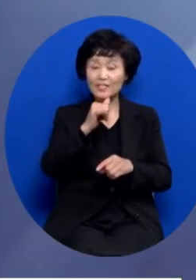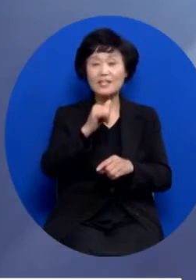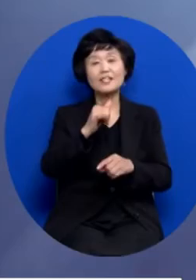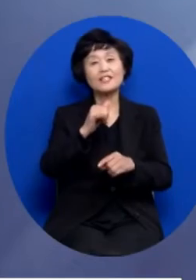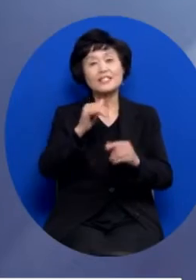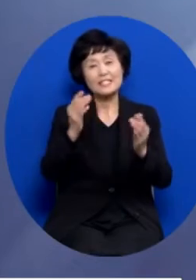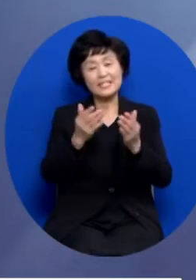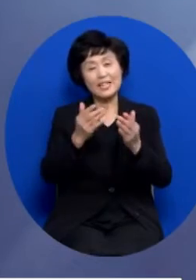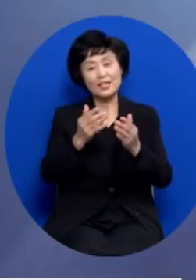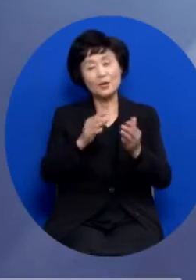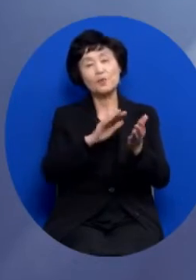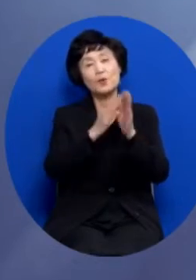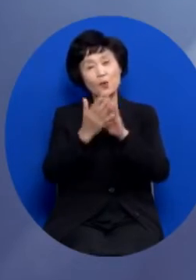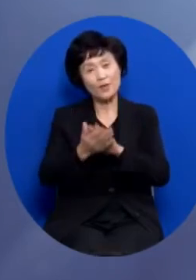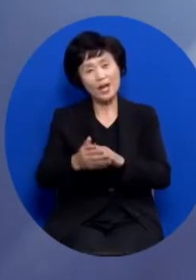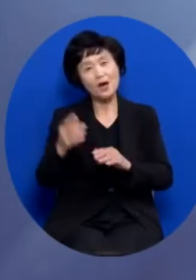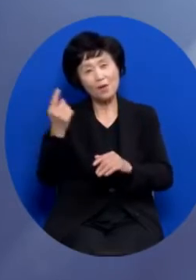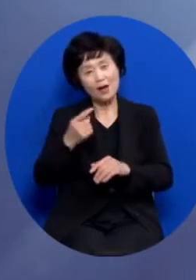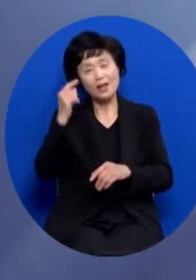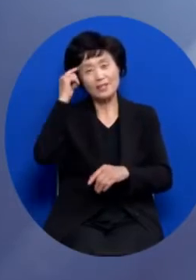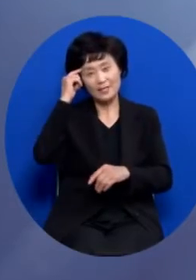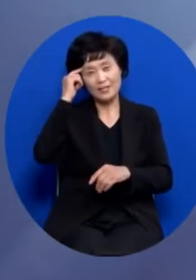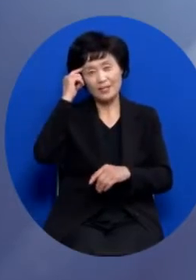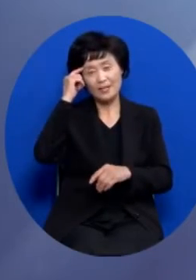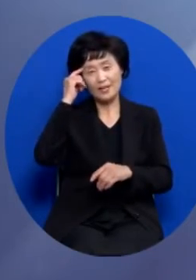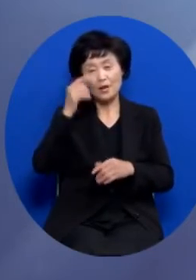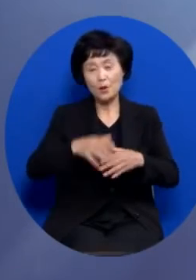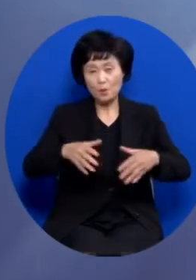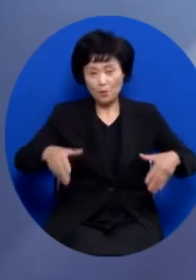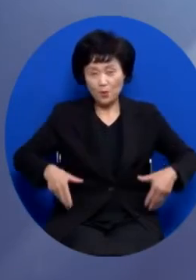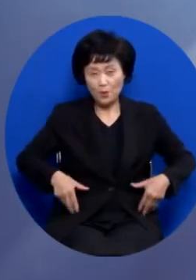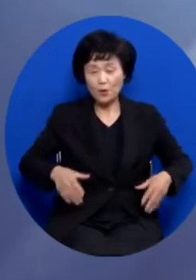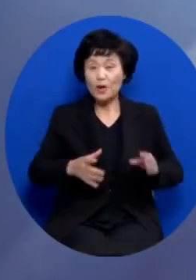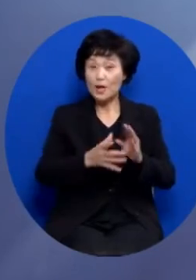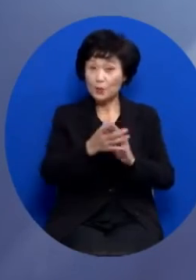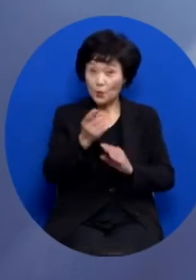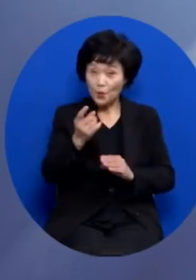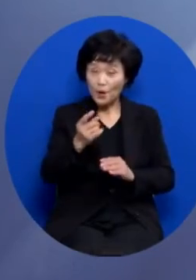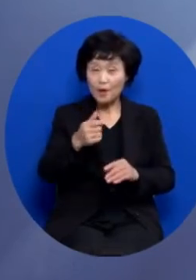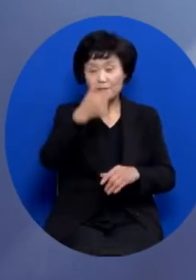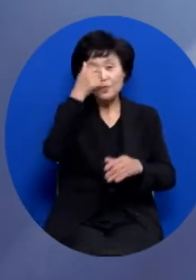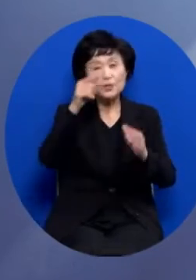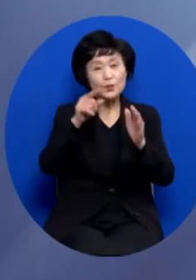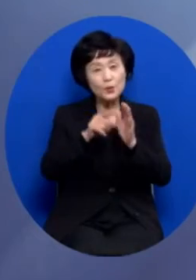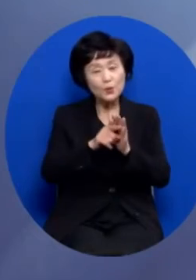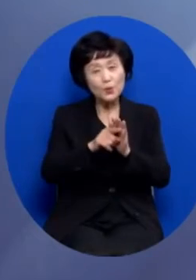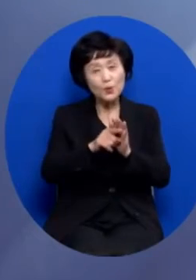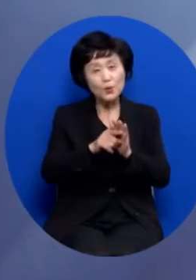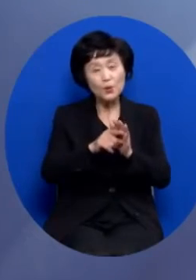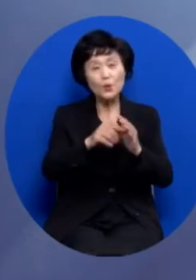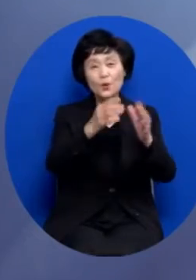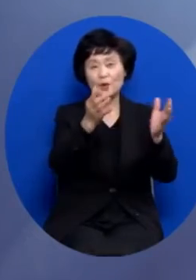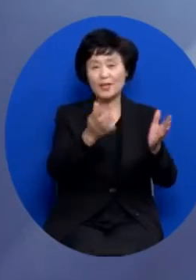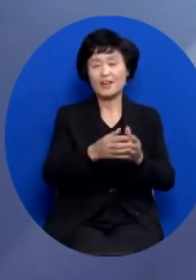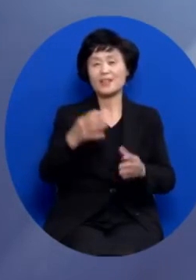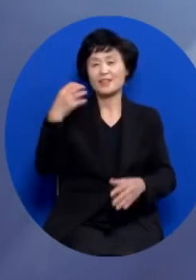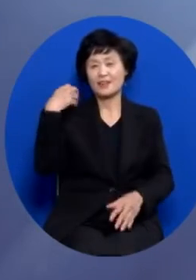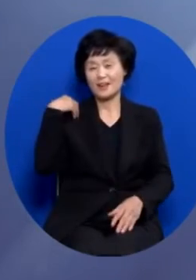않을까 싶거든요. 그래서 저는 이 포용과 통합 을 위한 기독교계의 역할이 조금